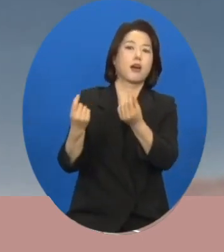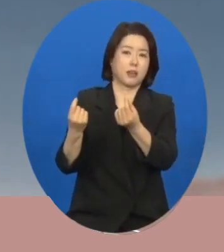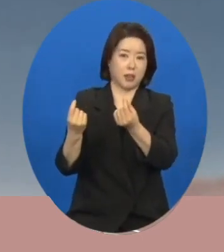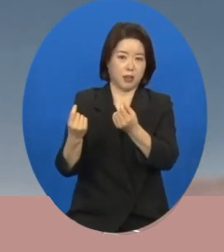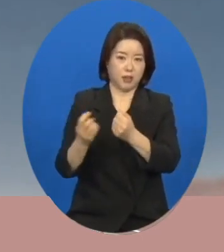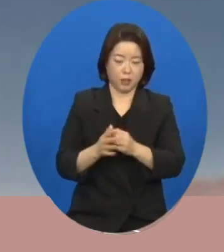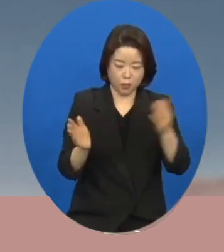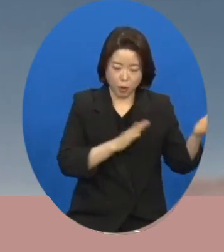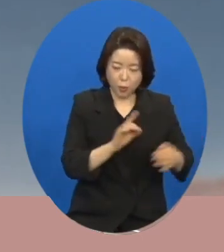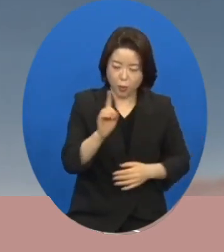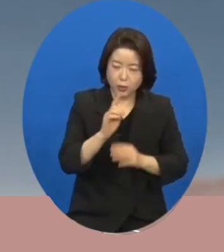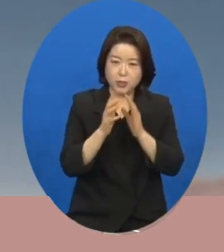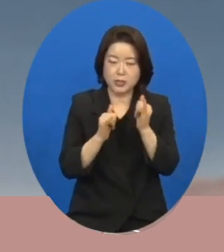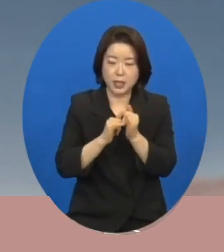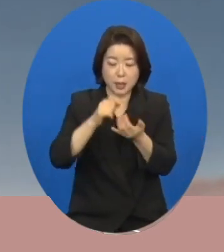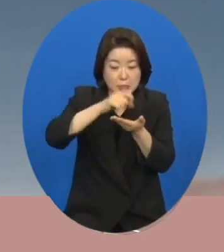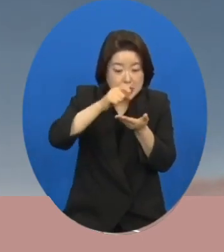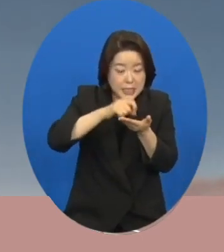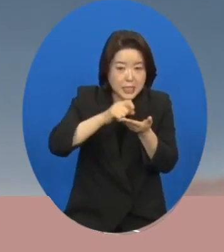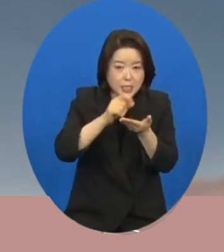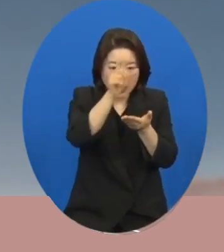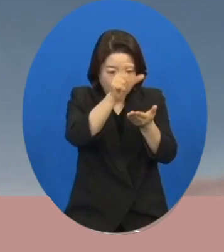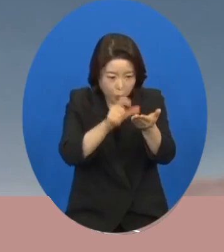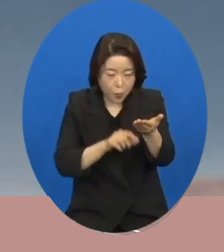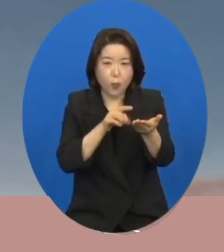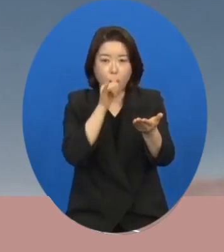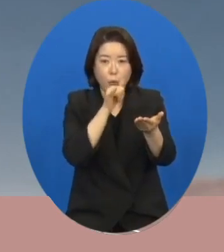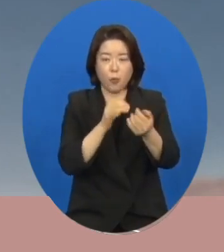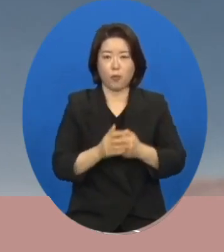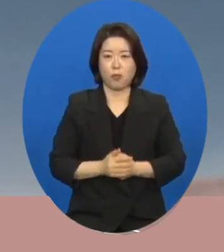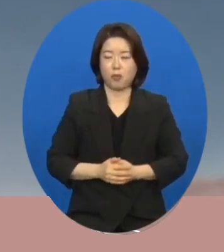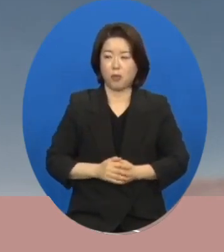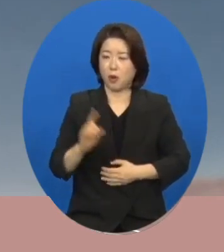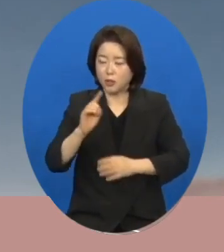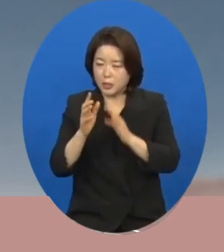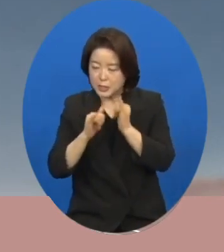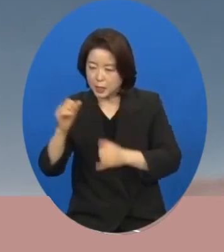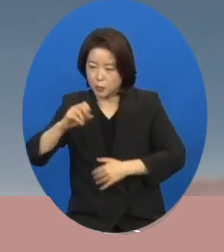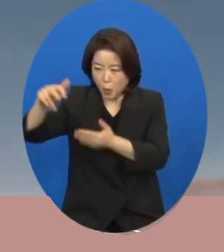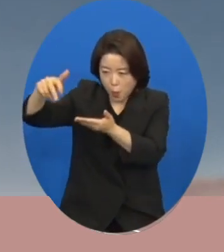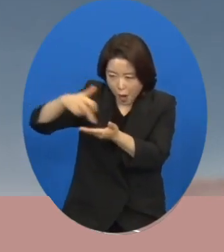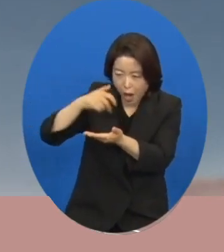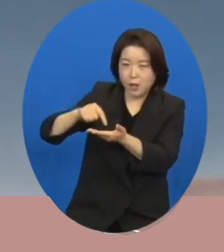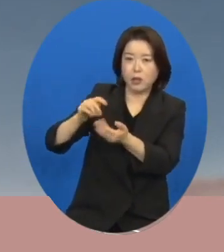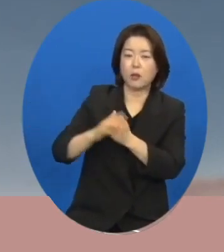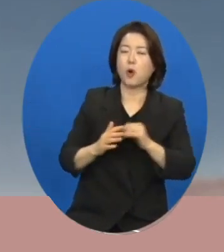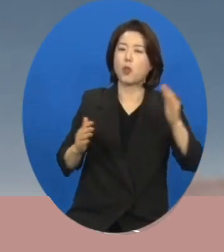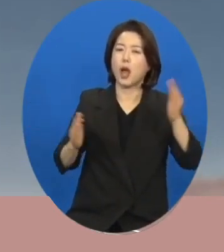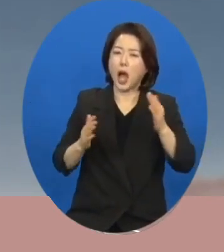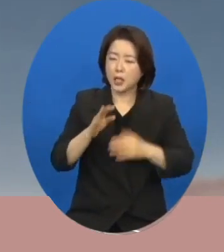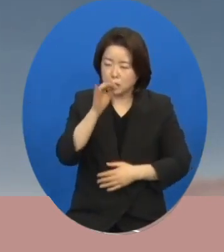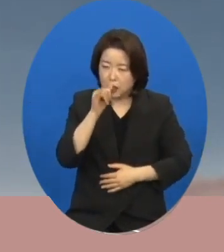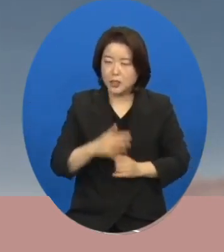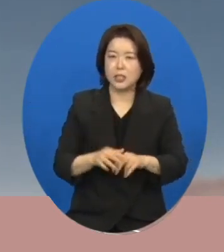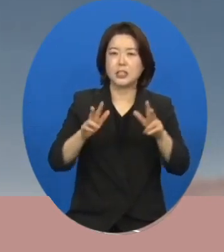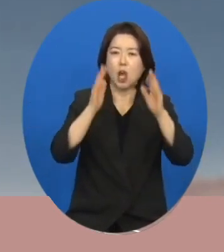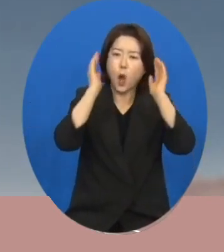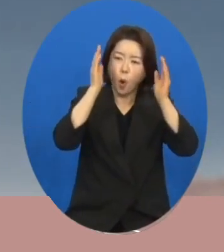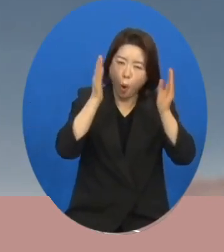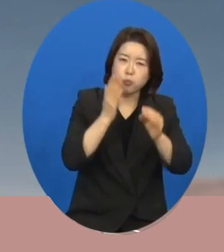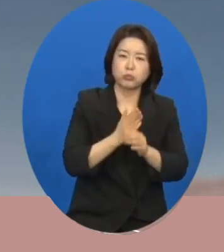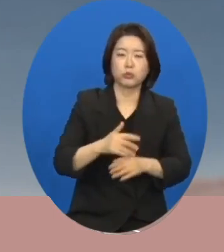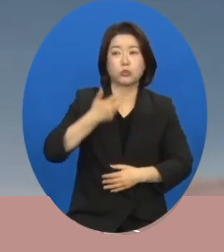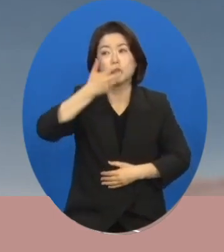분은 일기에다가 그 얘기 또 안 쓰셨고 어떤 분은 저에게 카톡을 또한 보내시면서 어떤 학생이 있는데 지금 공부를 하고 있는데